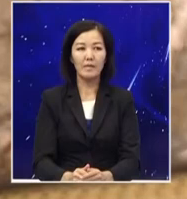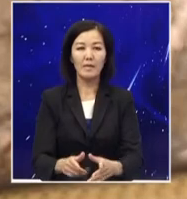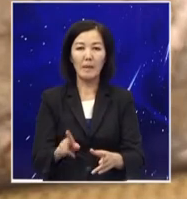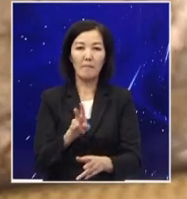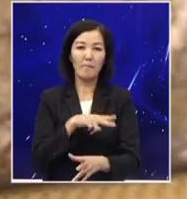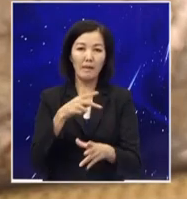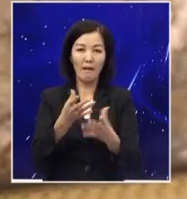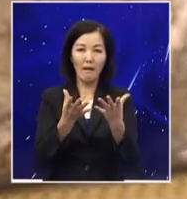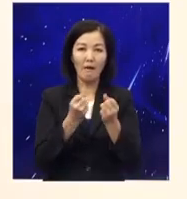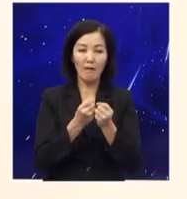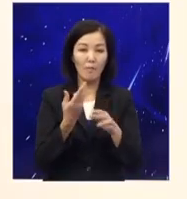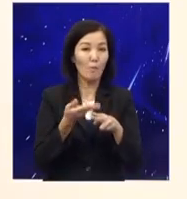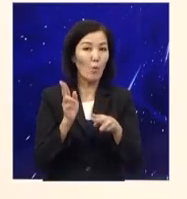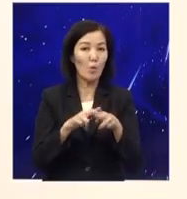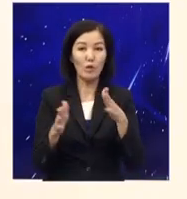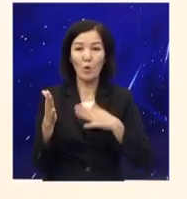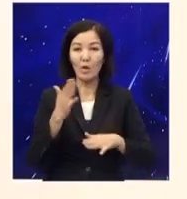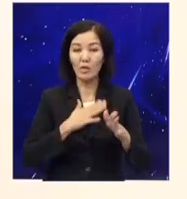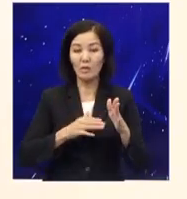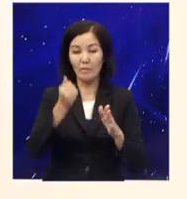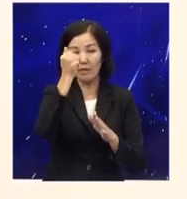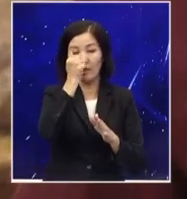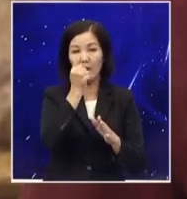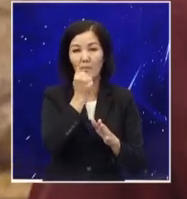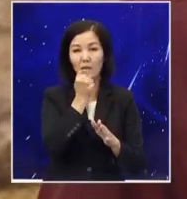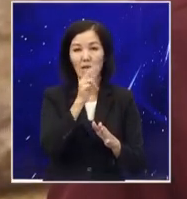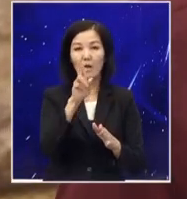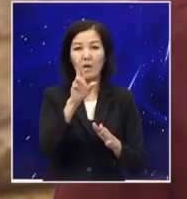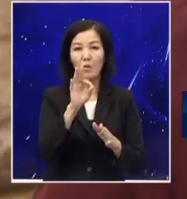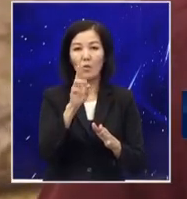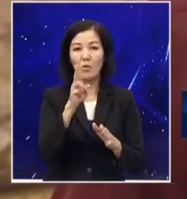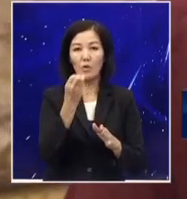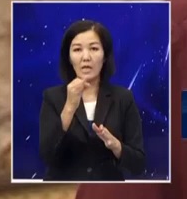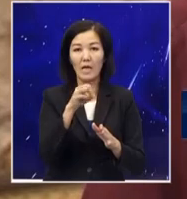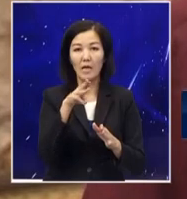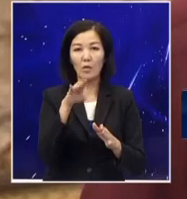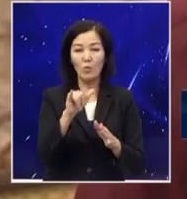күйім жақсы. Рахмет. Көркейту саласында жұмыс